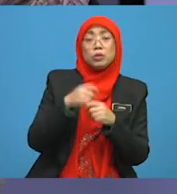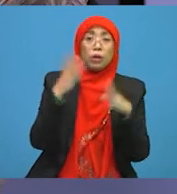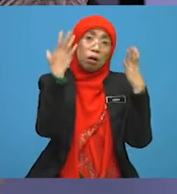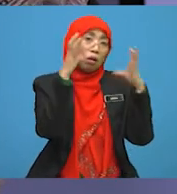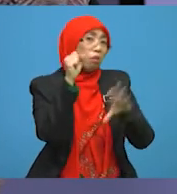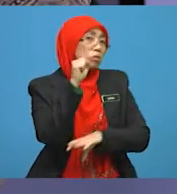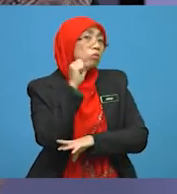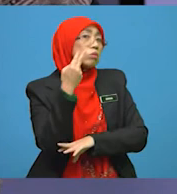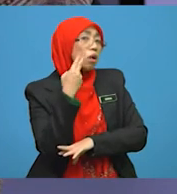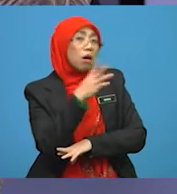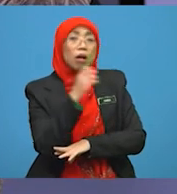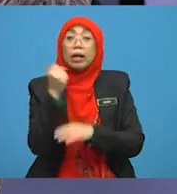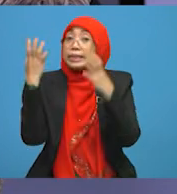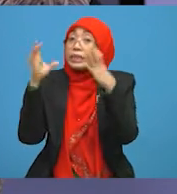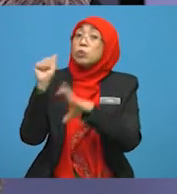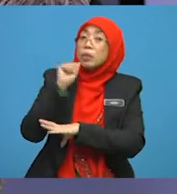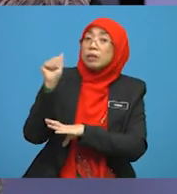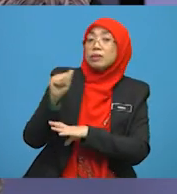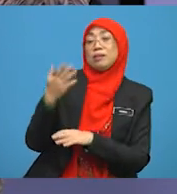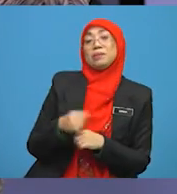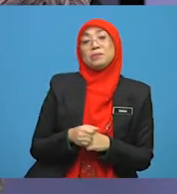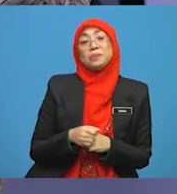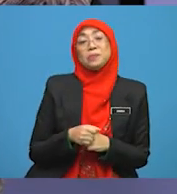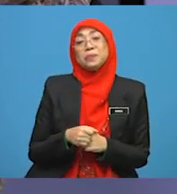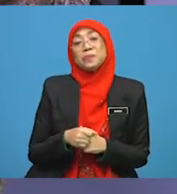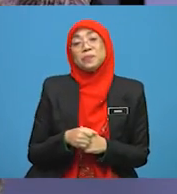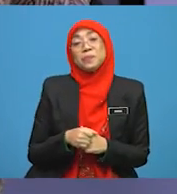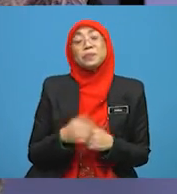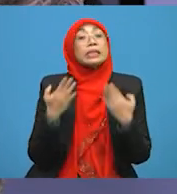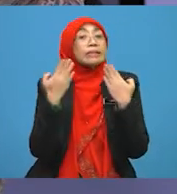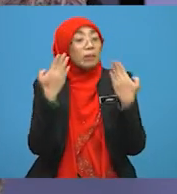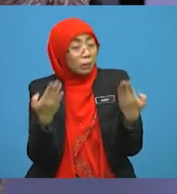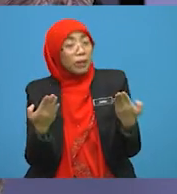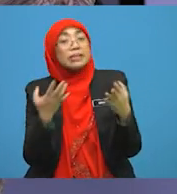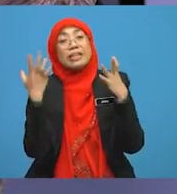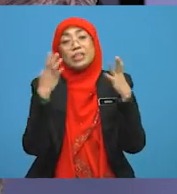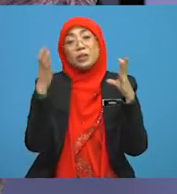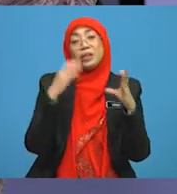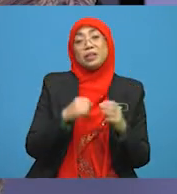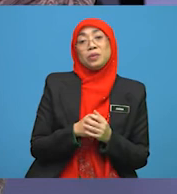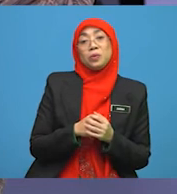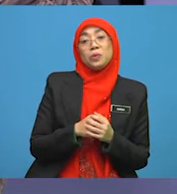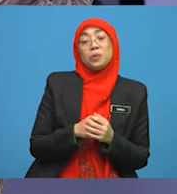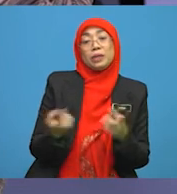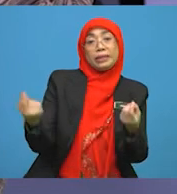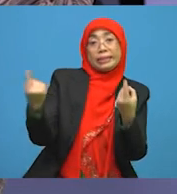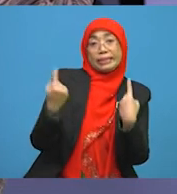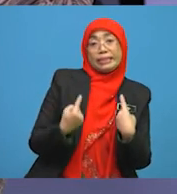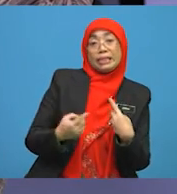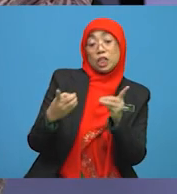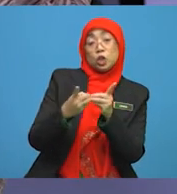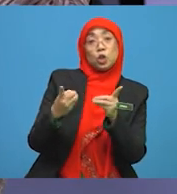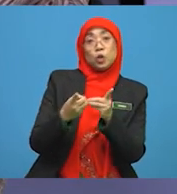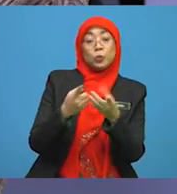oleh Cikgu Siha dan Cikgu Aziza sebentar tadi. Terima kasih cikgu-cikgu atas perjumpaan kita